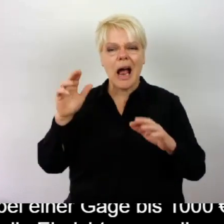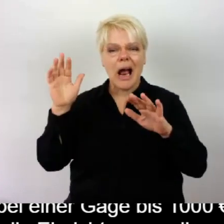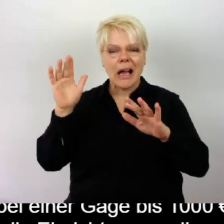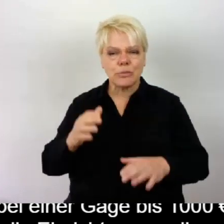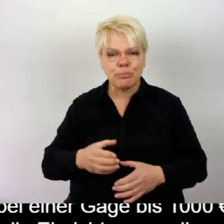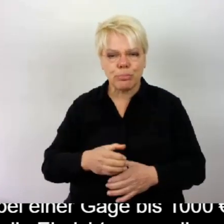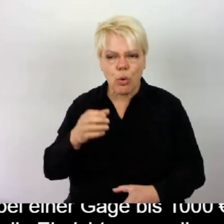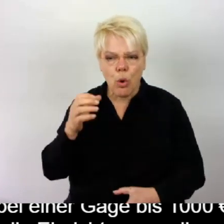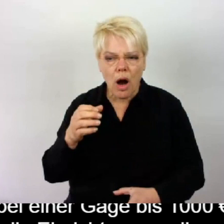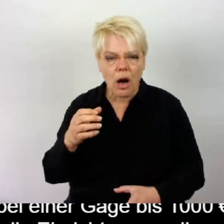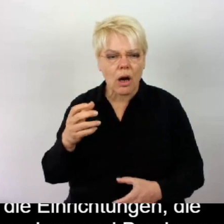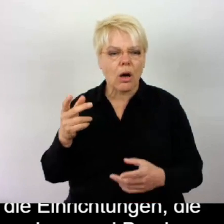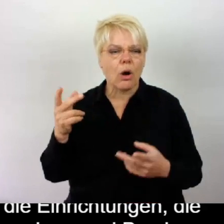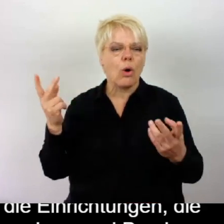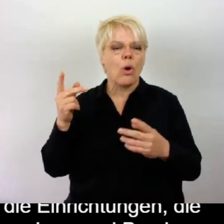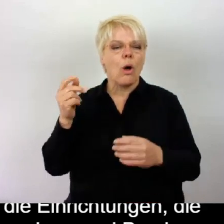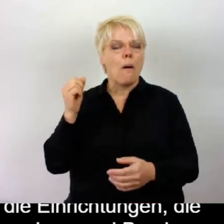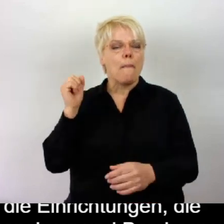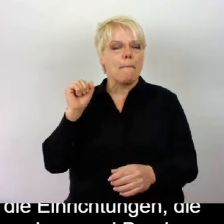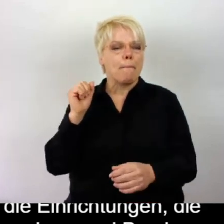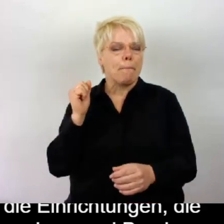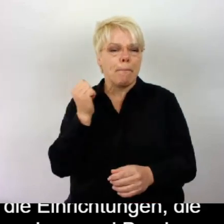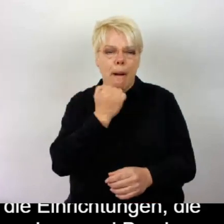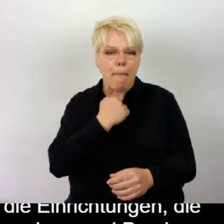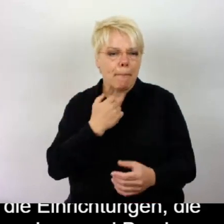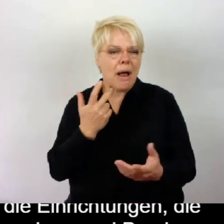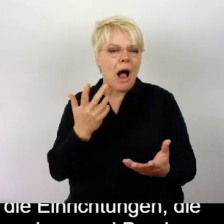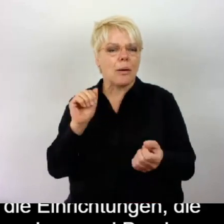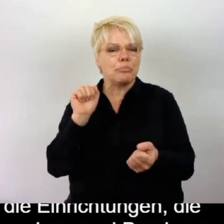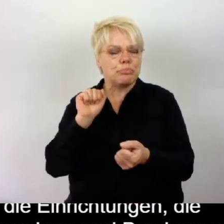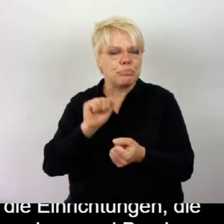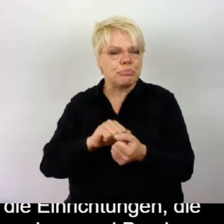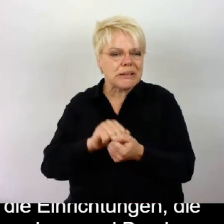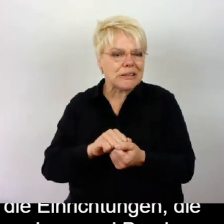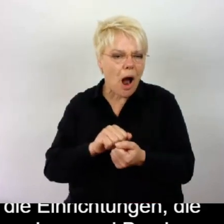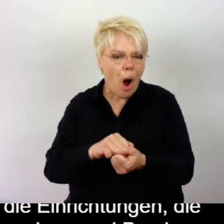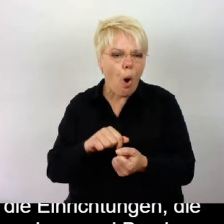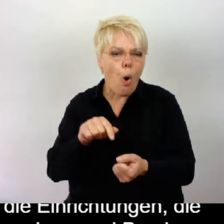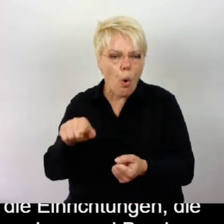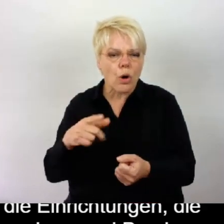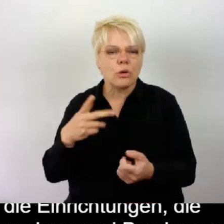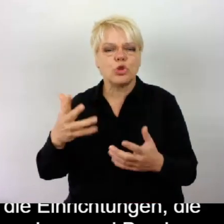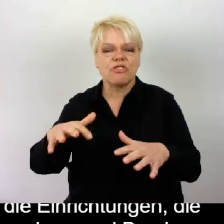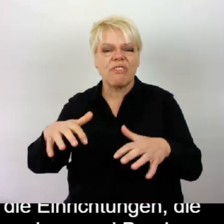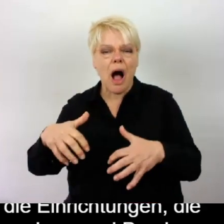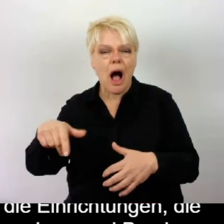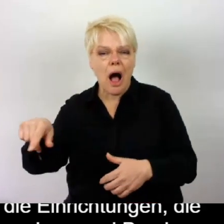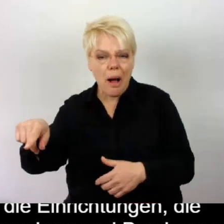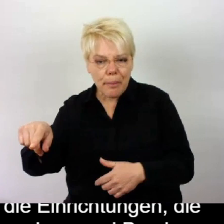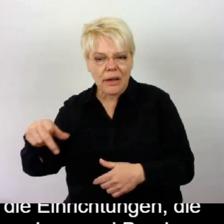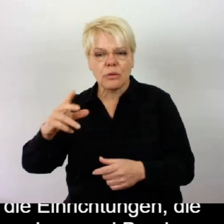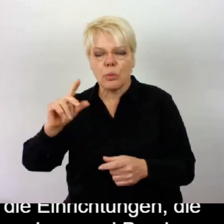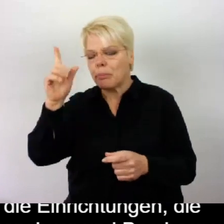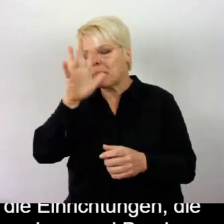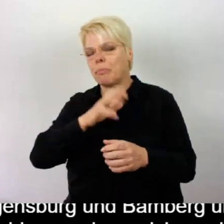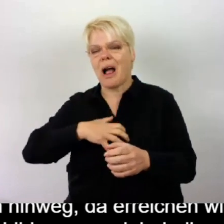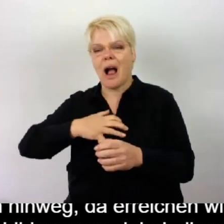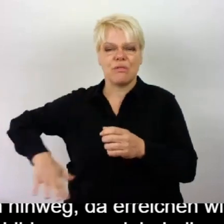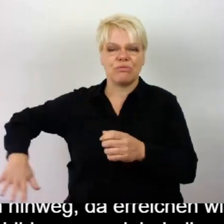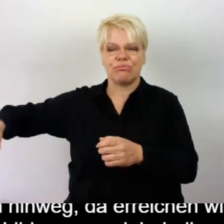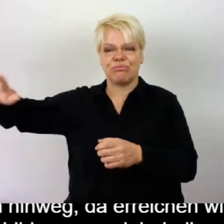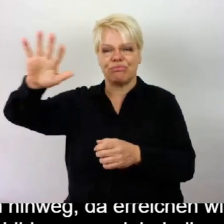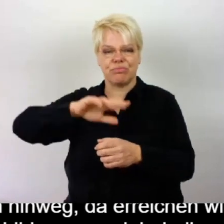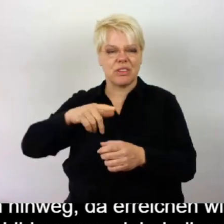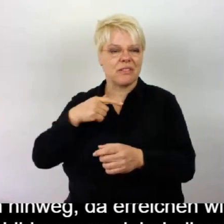Euro. Die Rahmenbedingungen werden langfristig für unsere Spielstätten in Bayern schwierig sein, denn die Krise wird länger